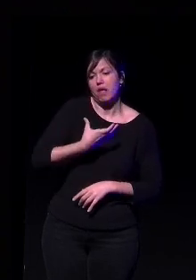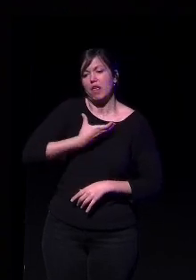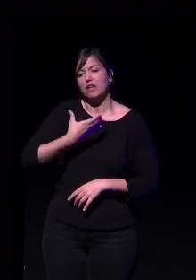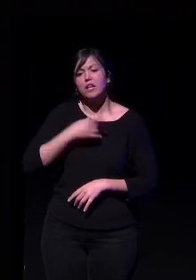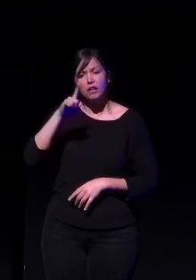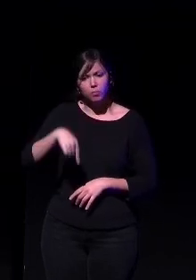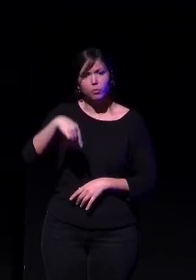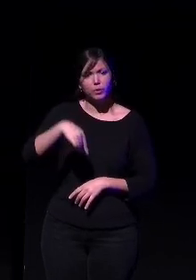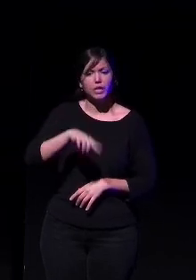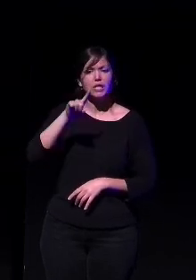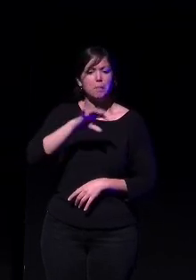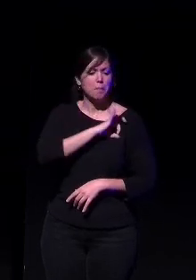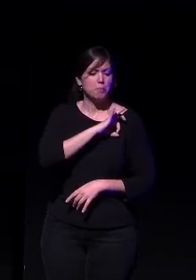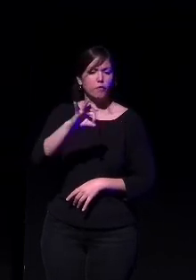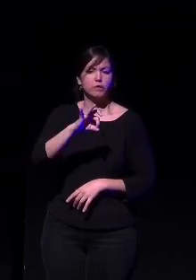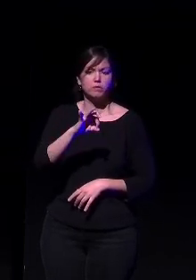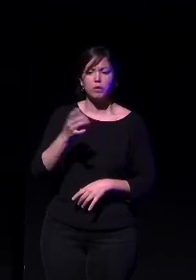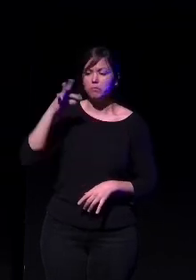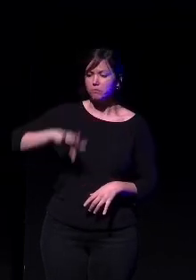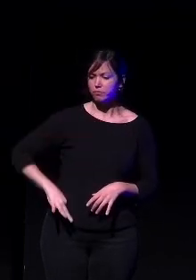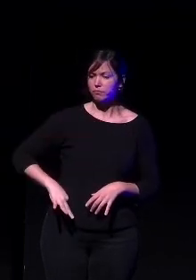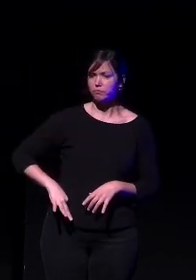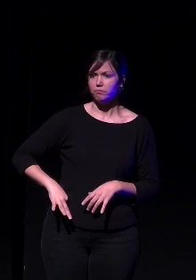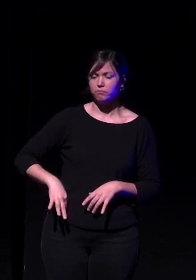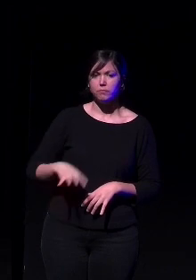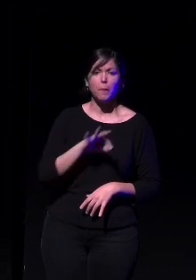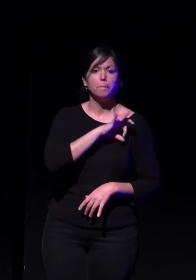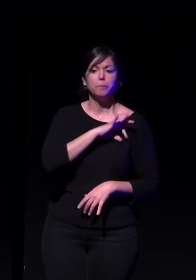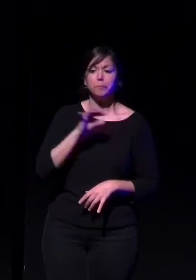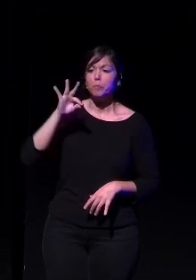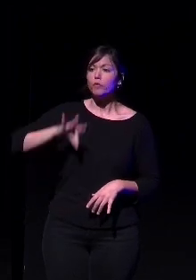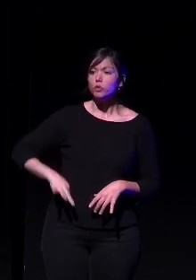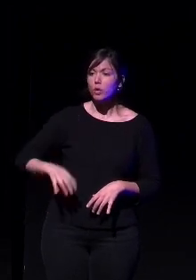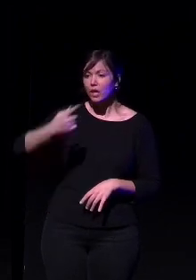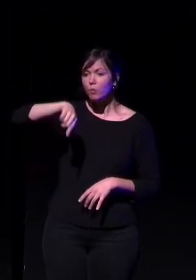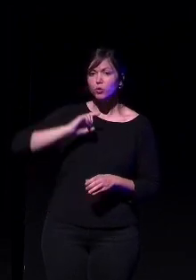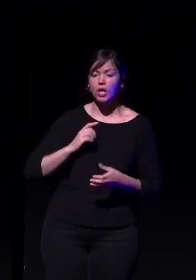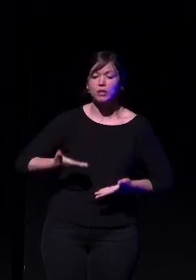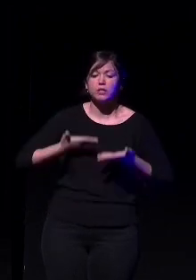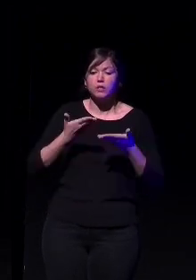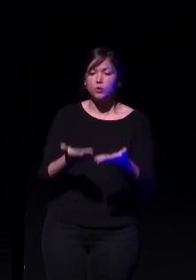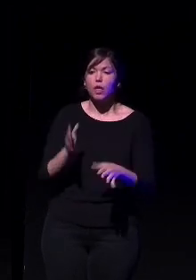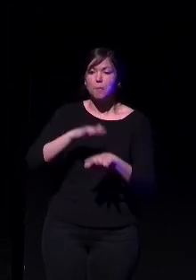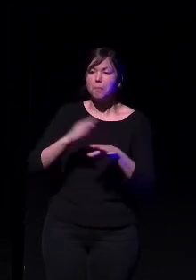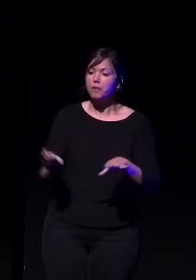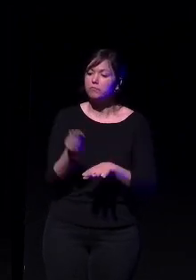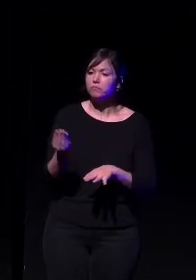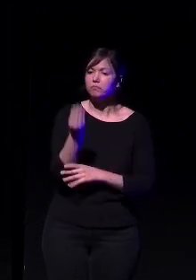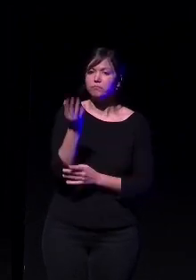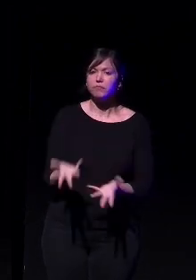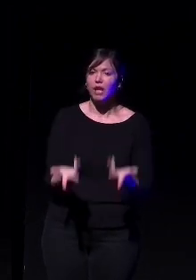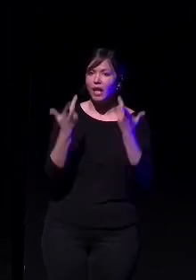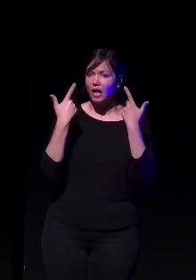premiem a professionals. Professionals que heu contribuït en aquesta excel·lència. El vostre